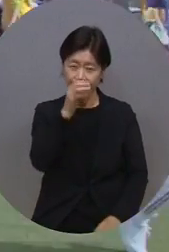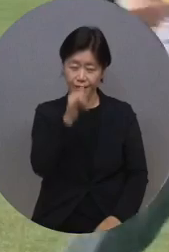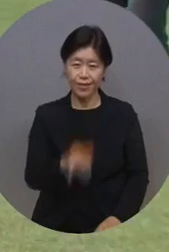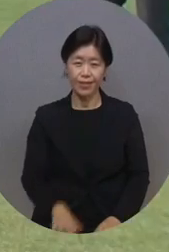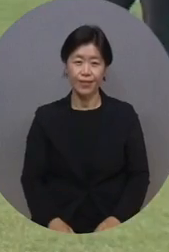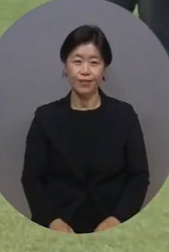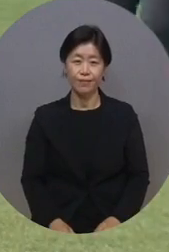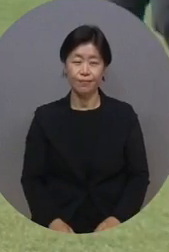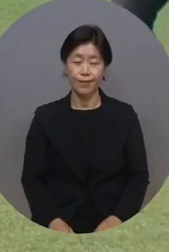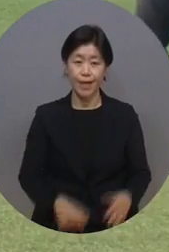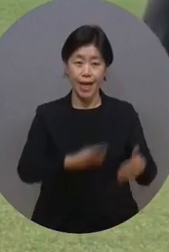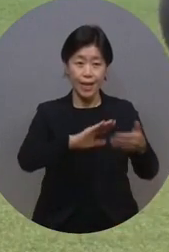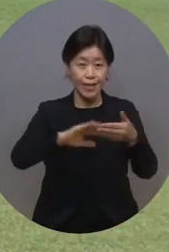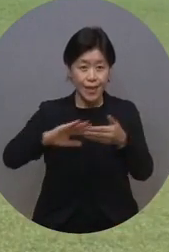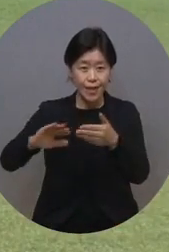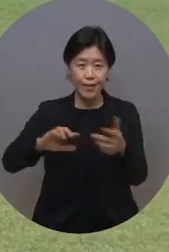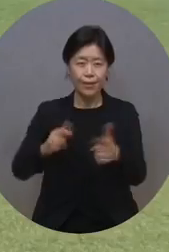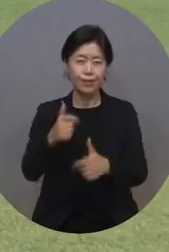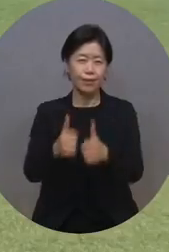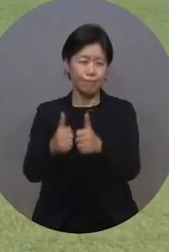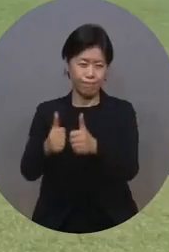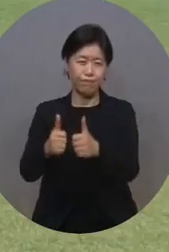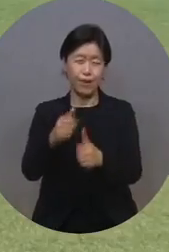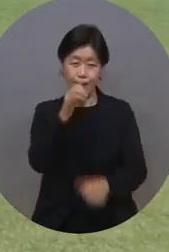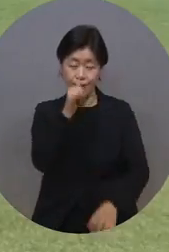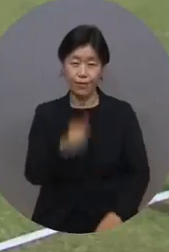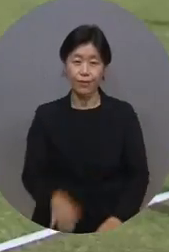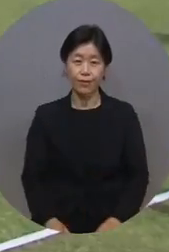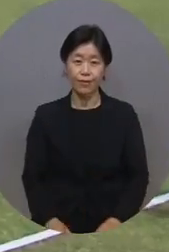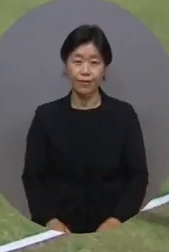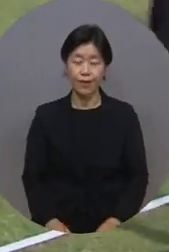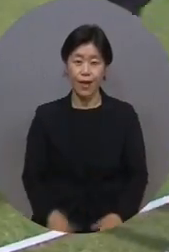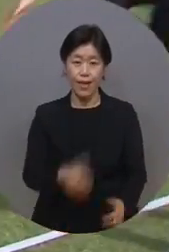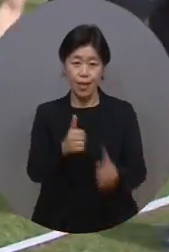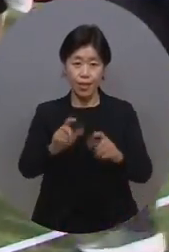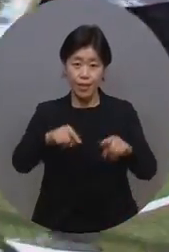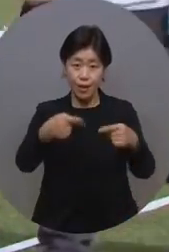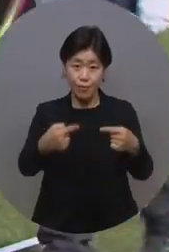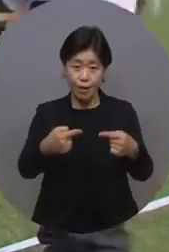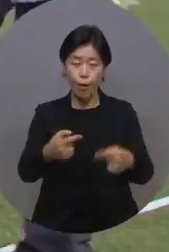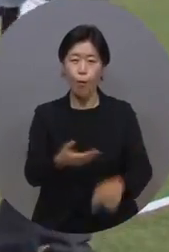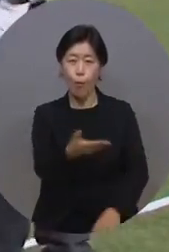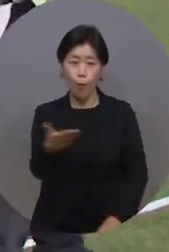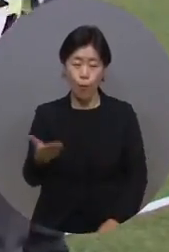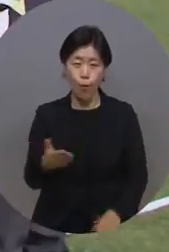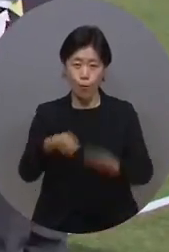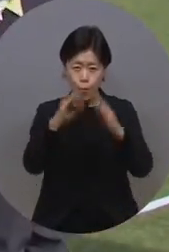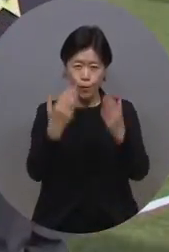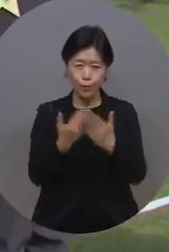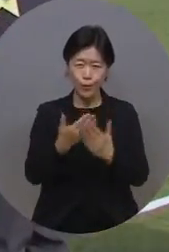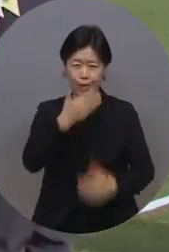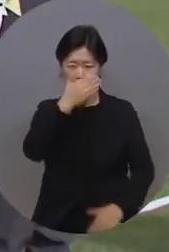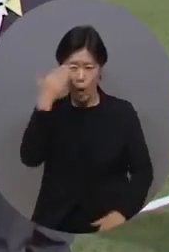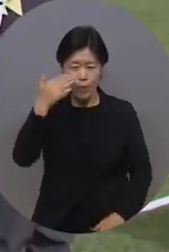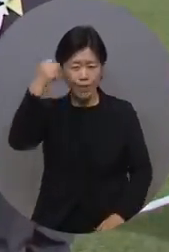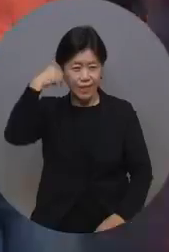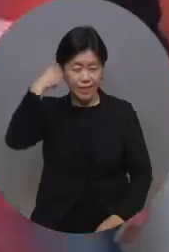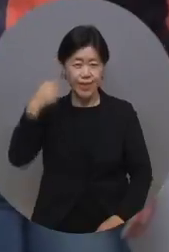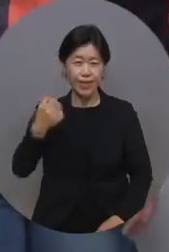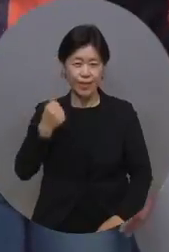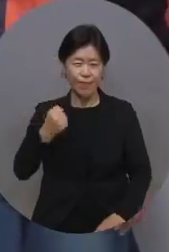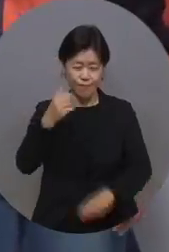좋습니다. 릴레이 경기가 연이어지면서 경기에 참여한 회원들이 다시금 젊은 혈기를 가지고 끝까지